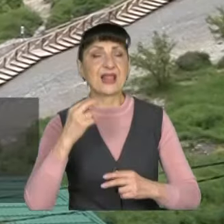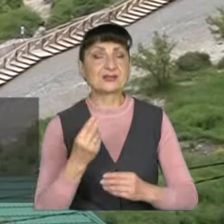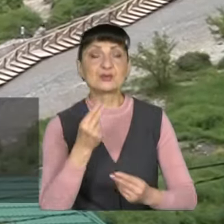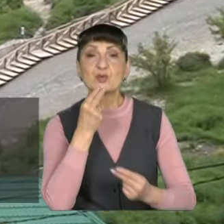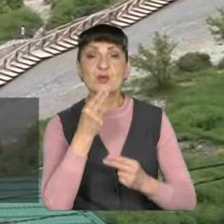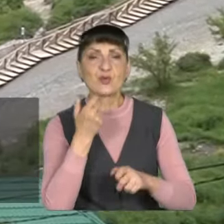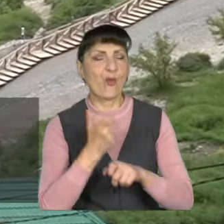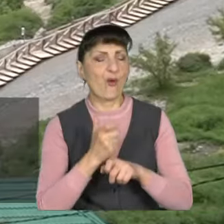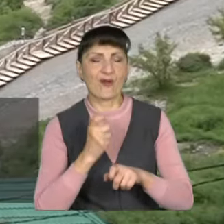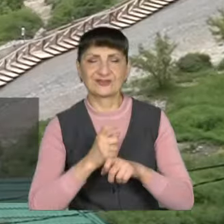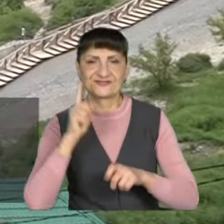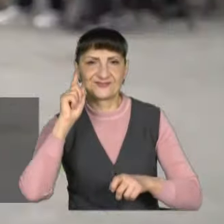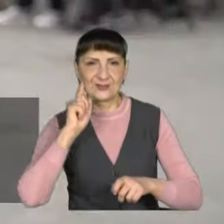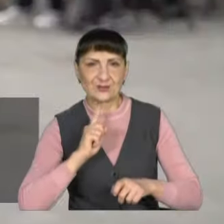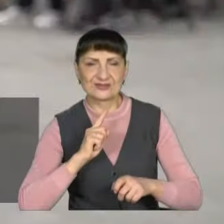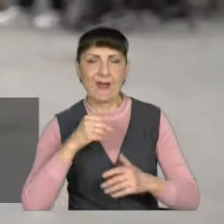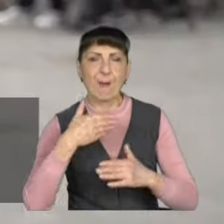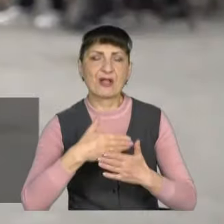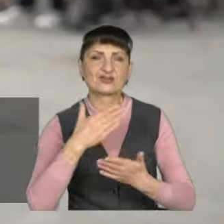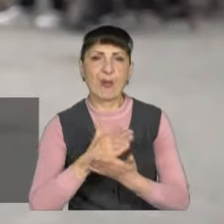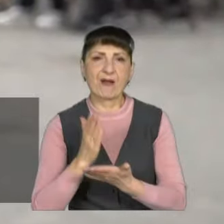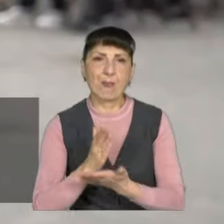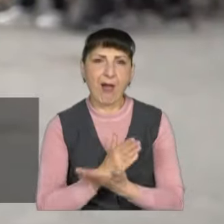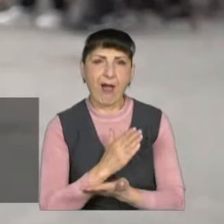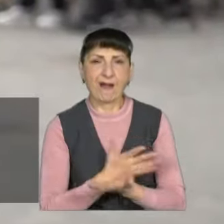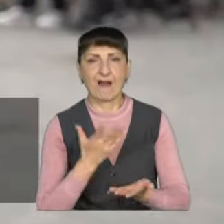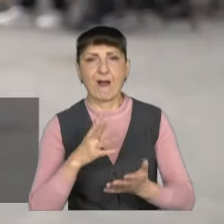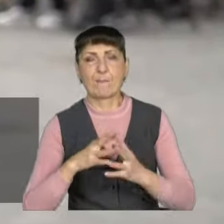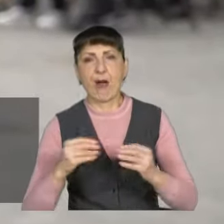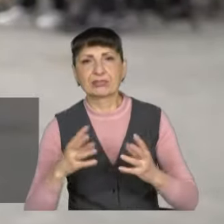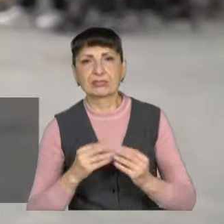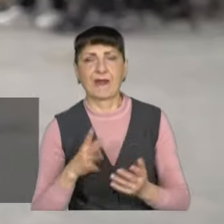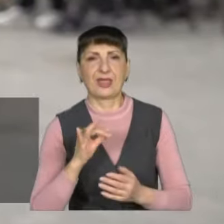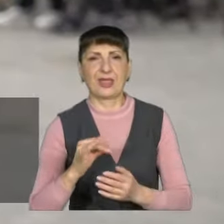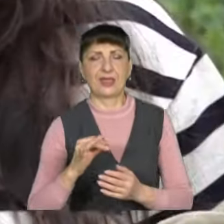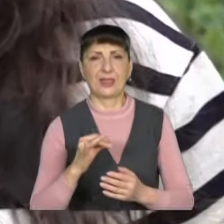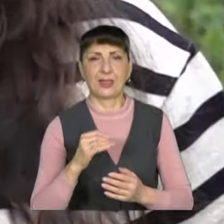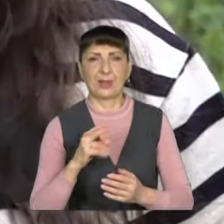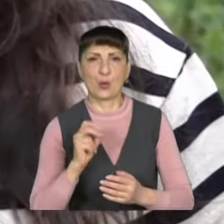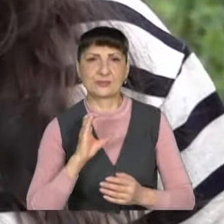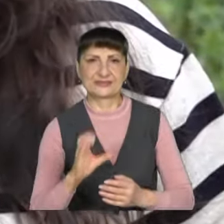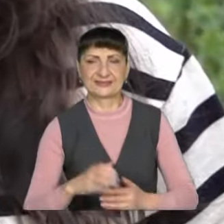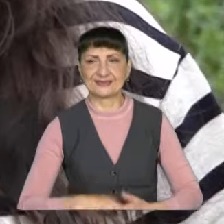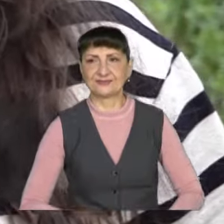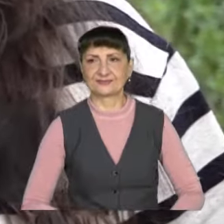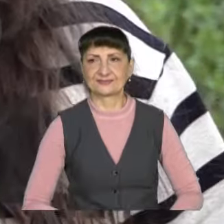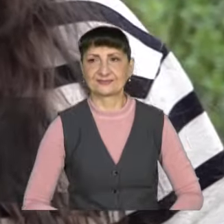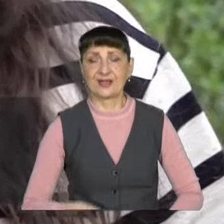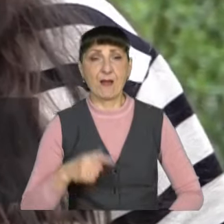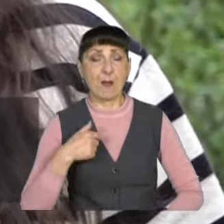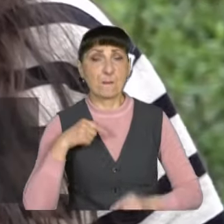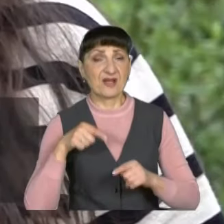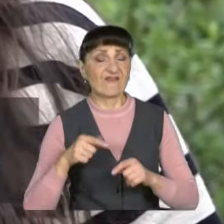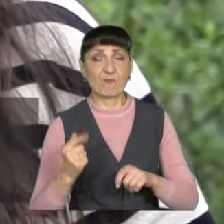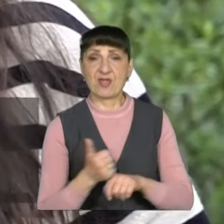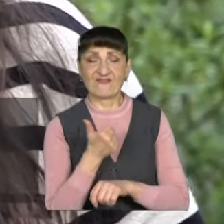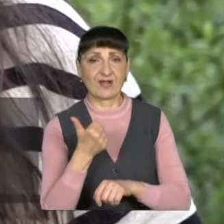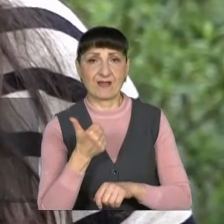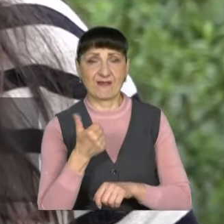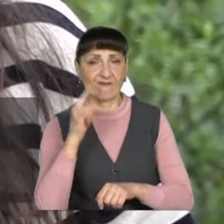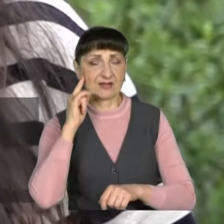национальная кухня очень вкусная. Пишпарма, кумыс, манты – теперь мои любимые блюда. Мы в Казахстане впервые.